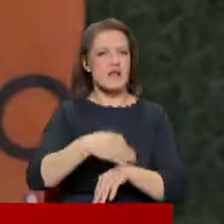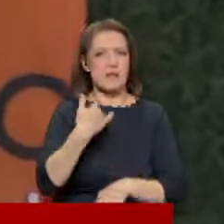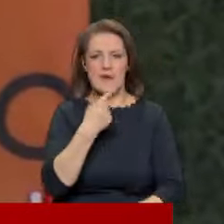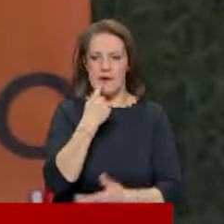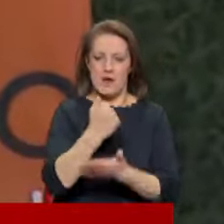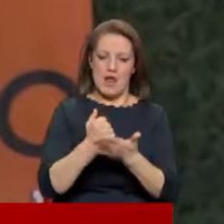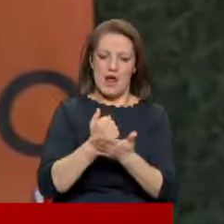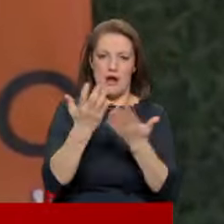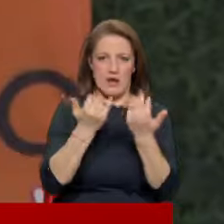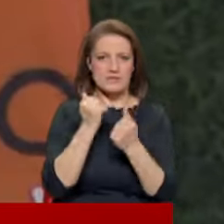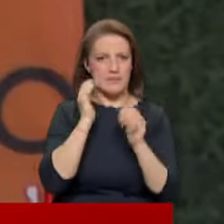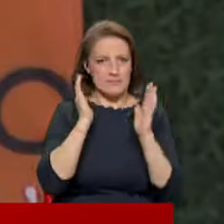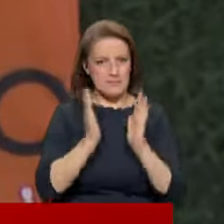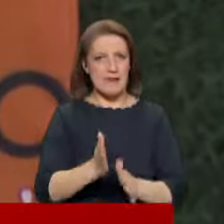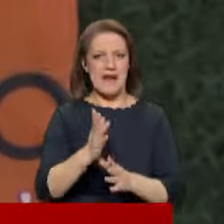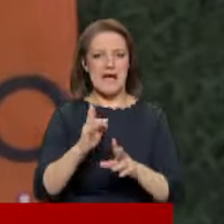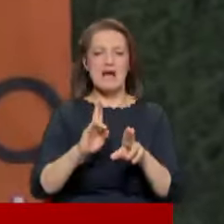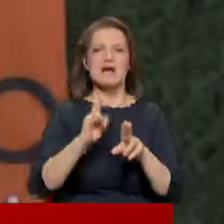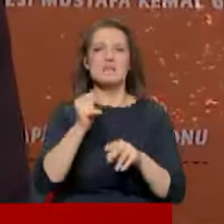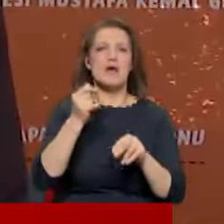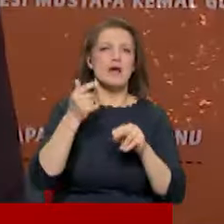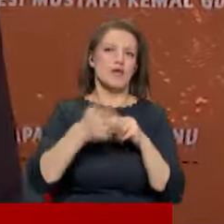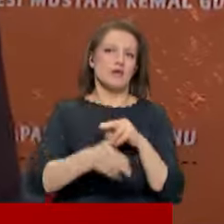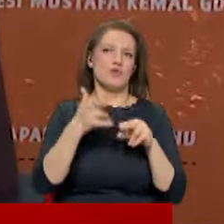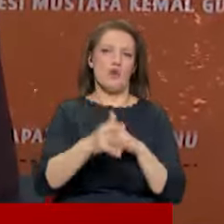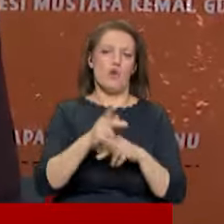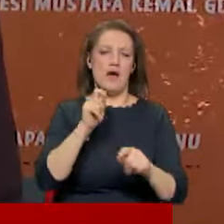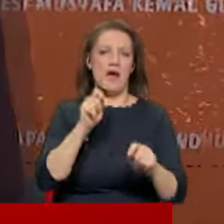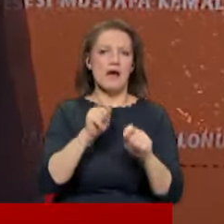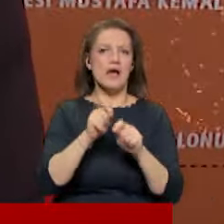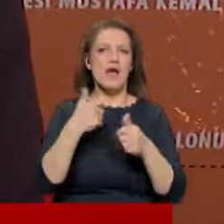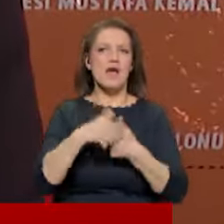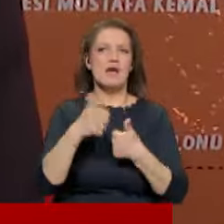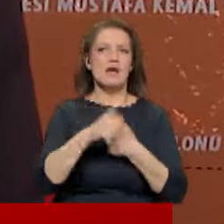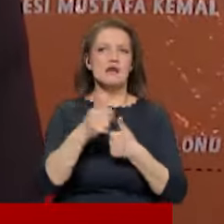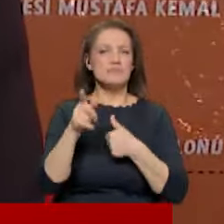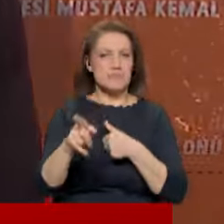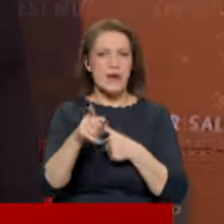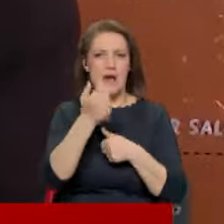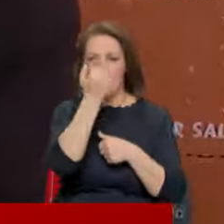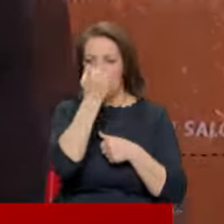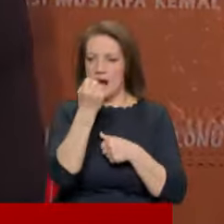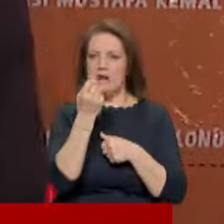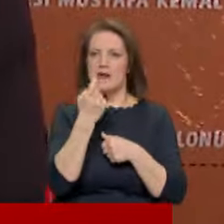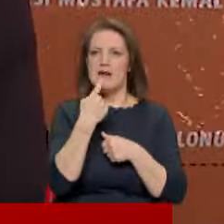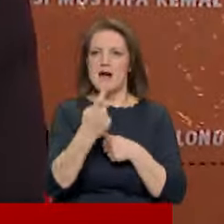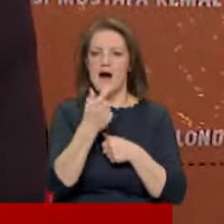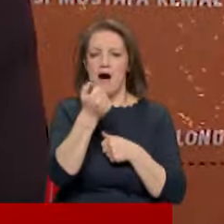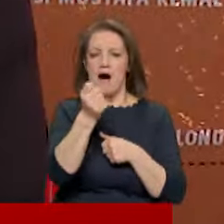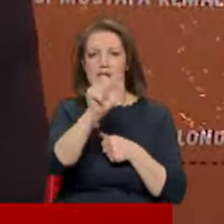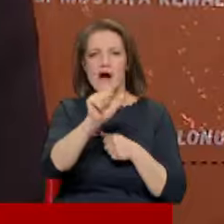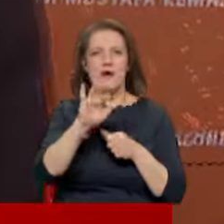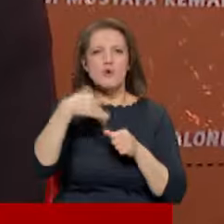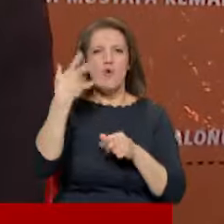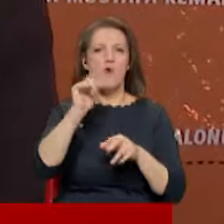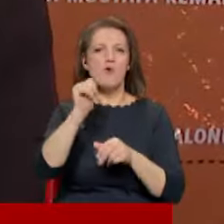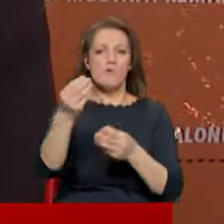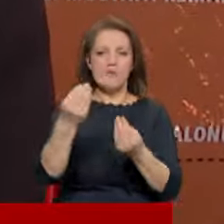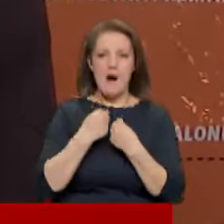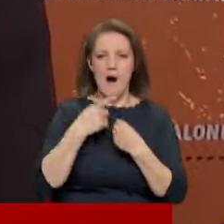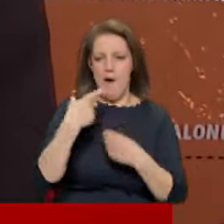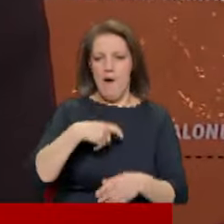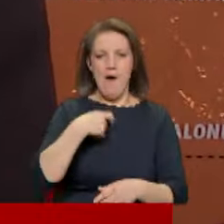İlaçlarımı alacağım zaman bile katkı payı kesiyorlar. Eşime SSK'da kolon kanseri dediler. Korktuk yani, 6 ay sonra sana gün verdiler. Biz bu